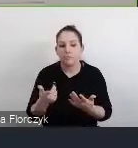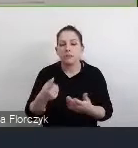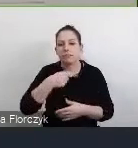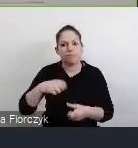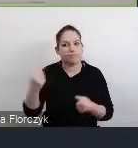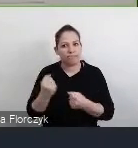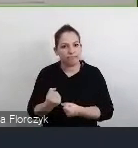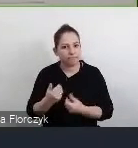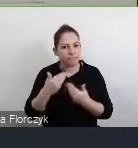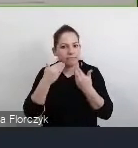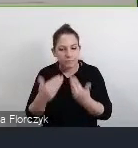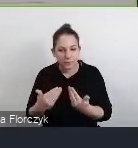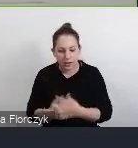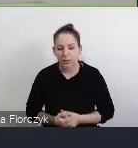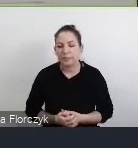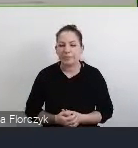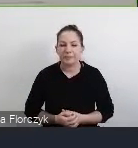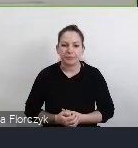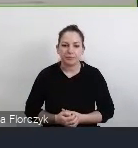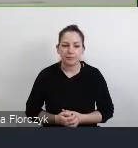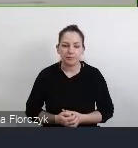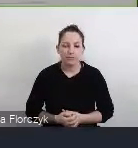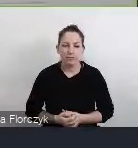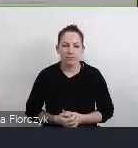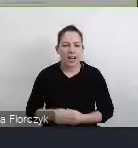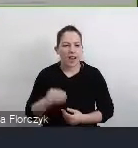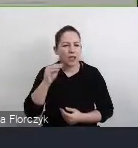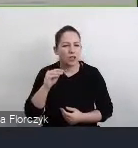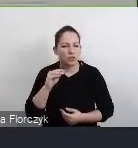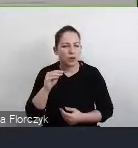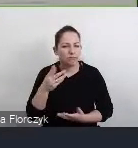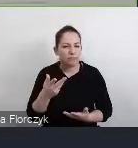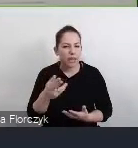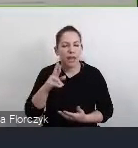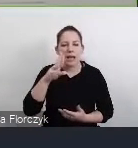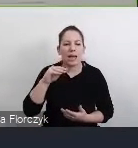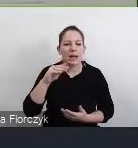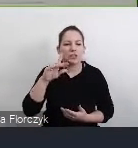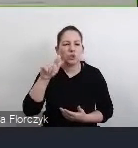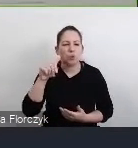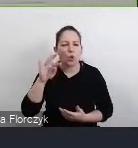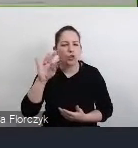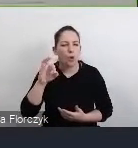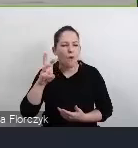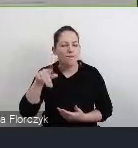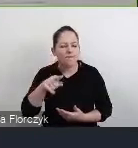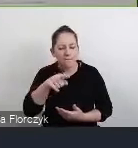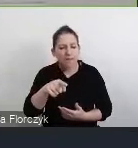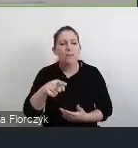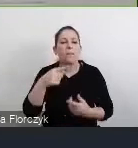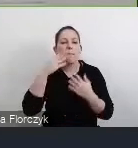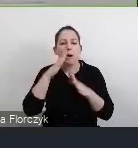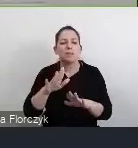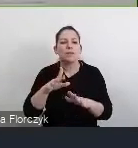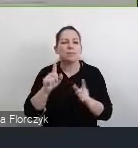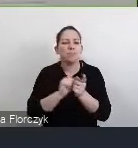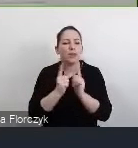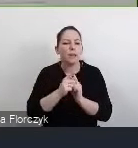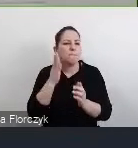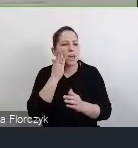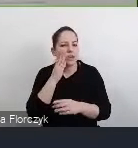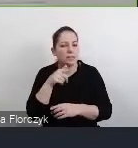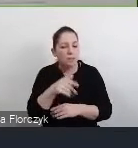bardzo wdzięczni. To może jeszcze redutowy. Z jednej strony redutowy pokazały przed chwilą te spotkania z mieszkańcami,